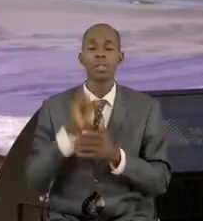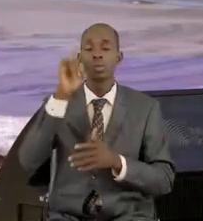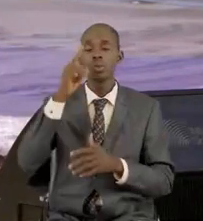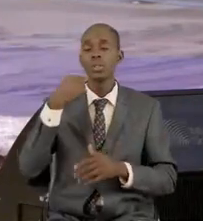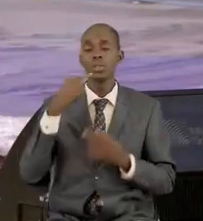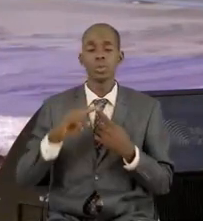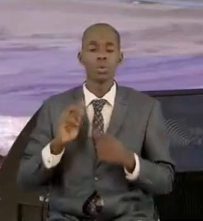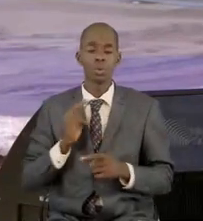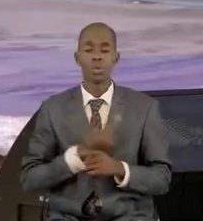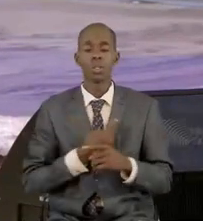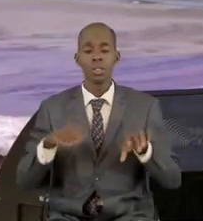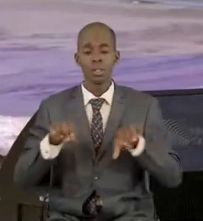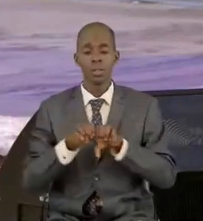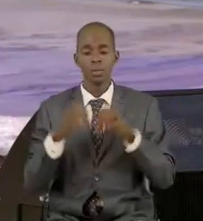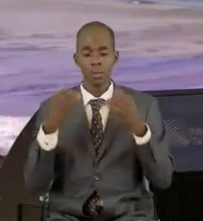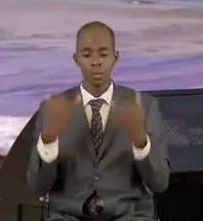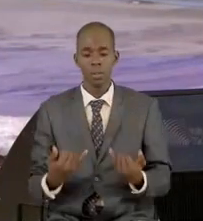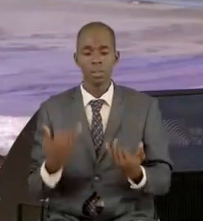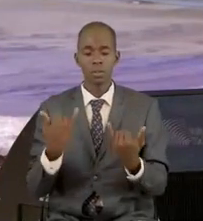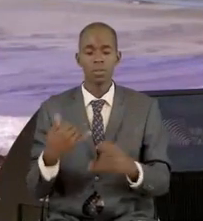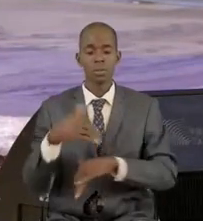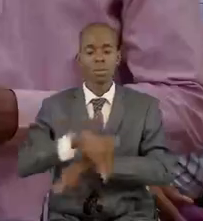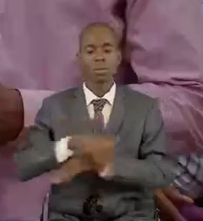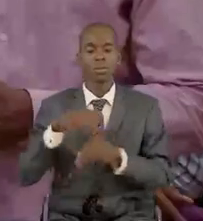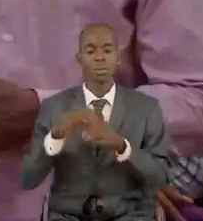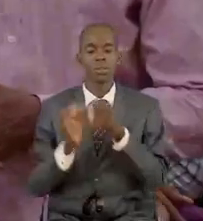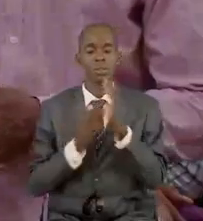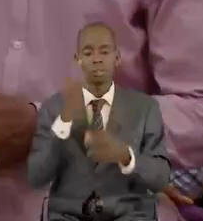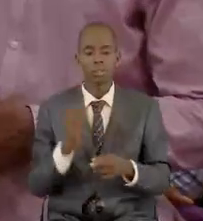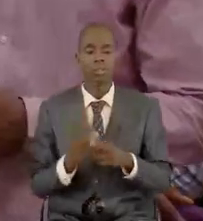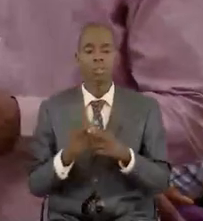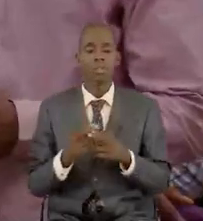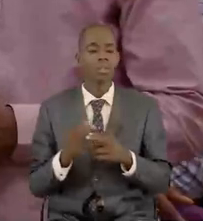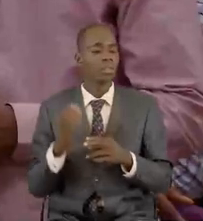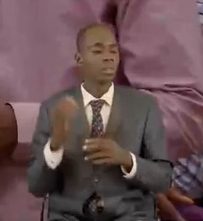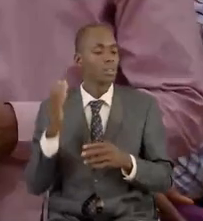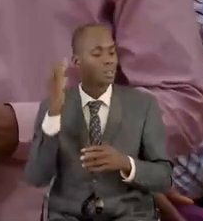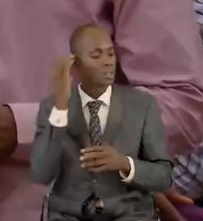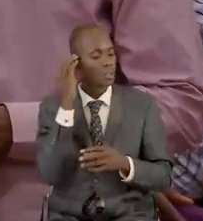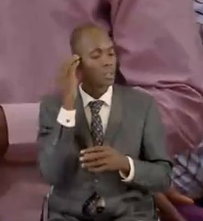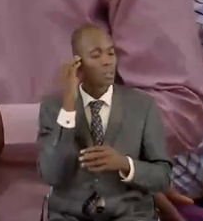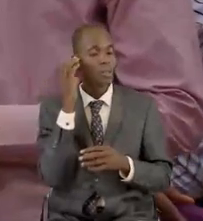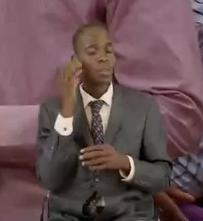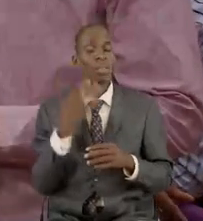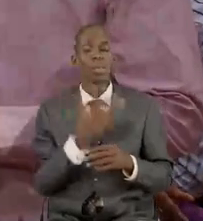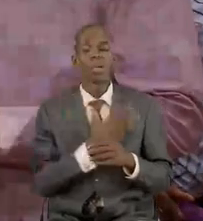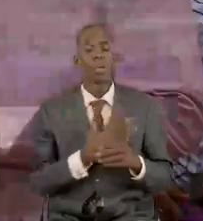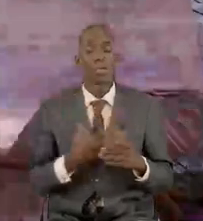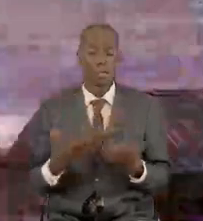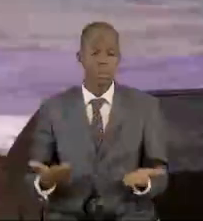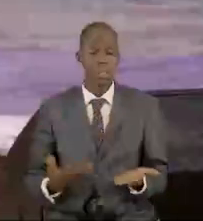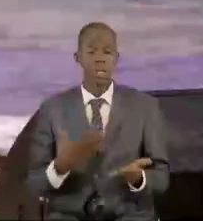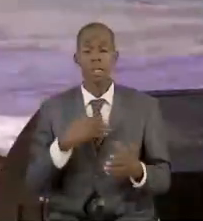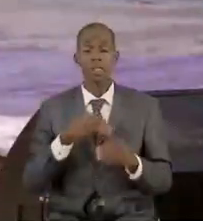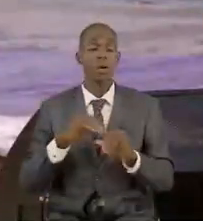tu nous déclares ce jour au nom de Jésus Christ ici et